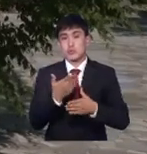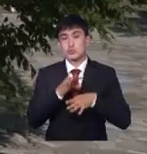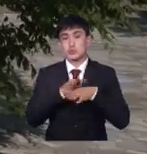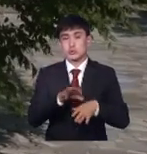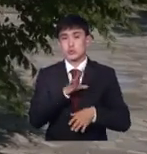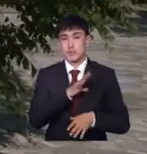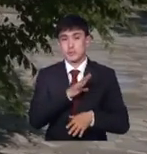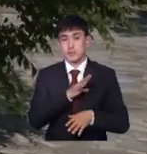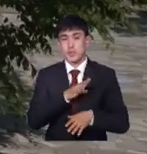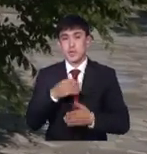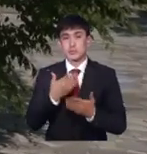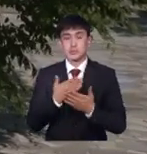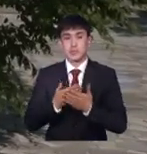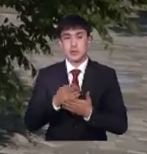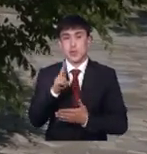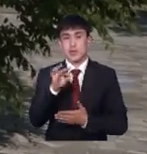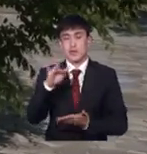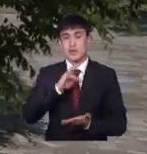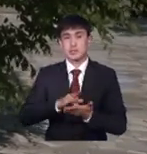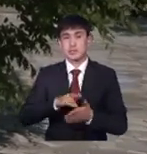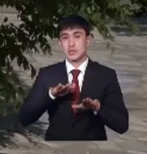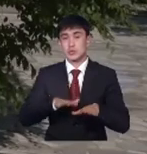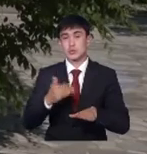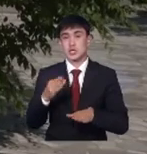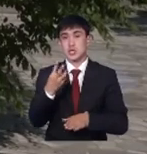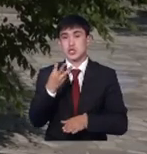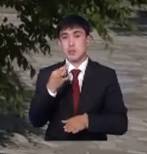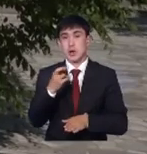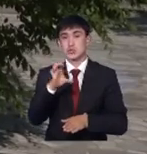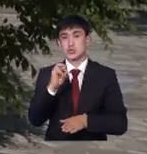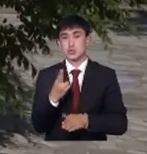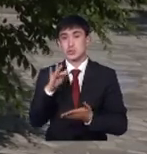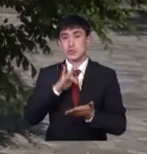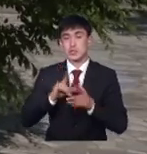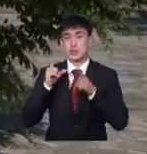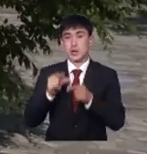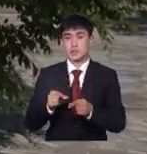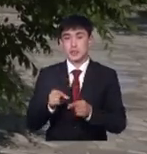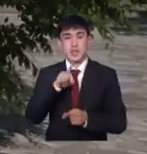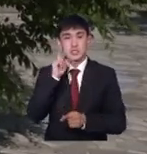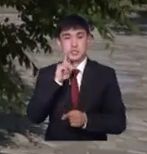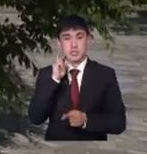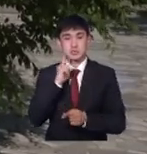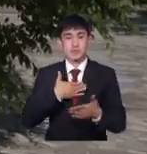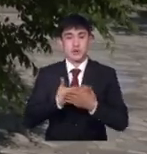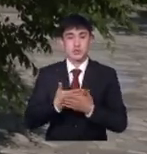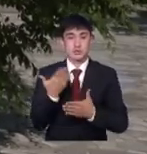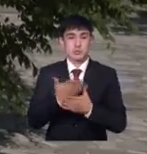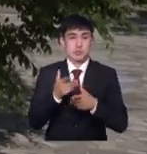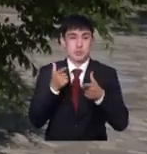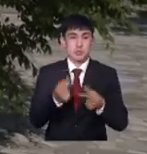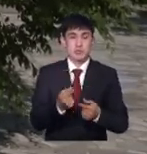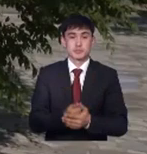жүргіздік. Атап айтатын болсақ, Қонаев қаласында орналасқан Шапағат әлеуметтік орталығына барып, жастарымыз, волонтерларымыз барып,